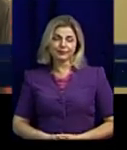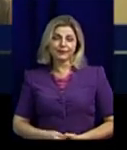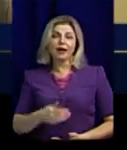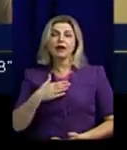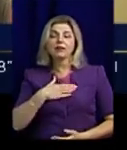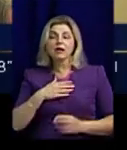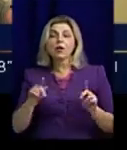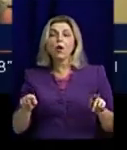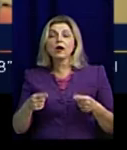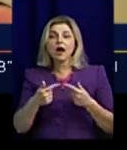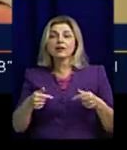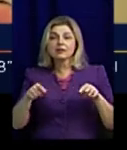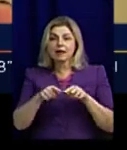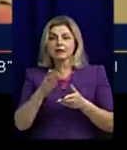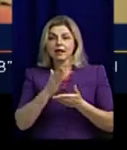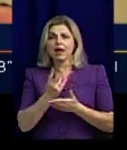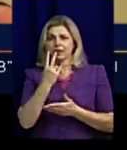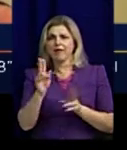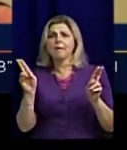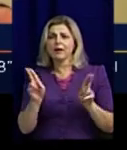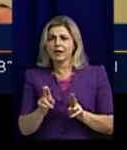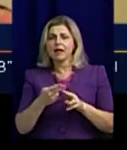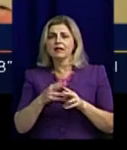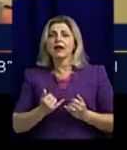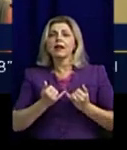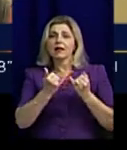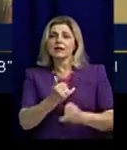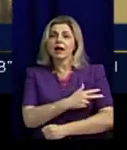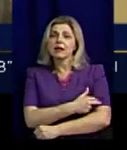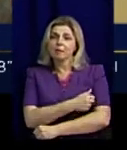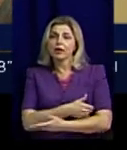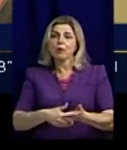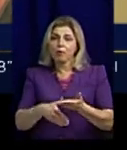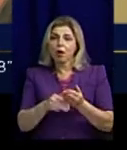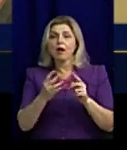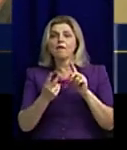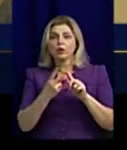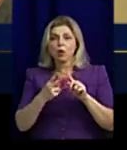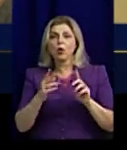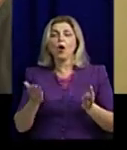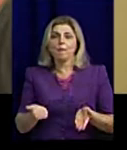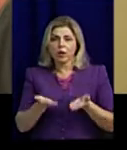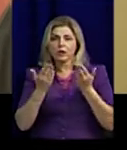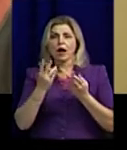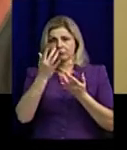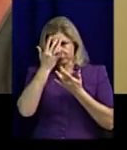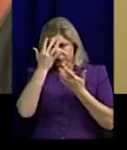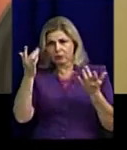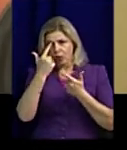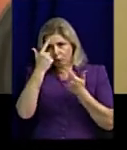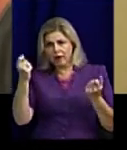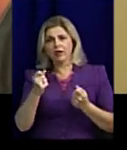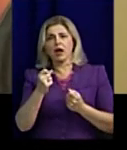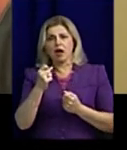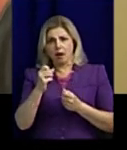Нашій організації є два загальних принципи. Перший – це надання медичної допомоги населенню. Другий – це підняття на публіку проблем, свідками яких ми